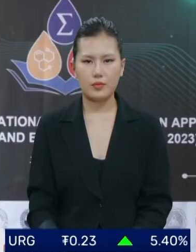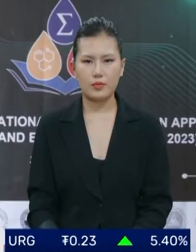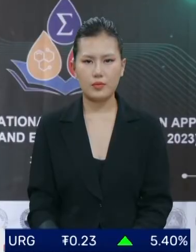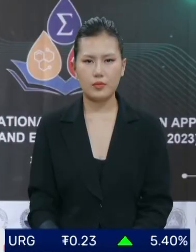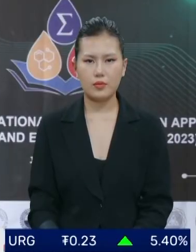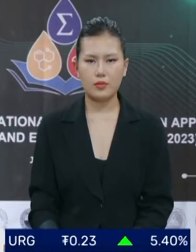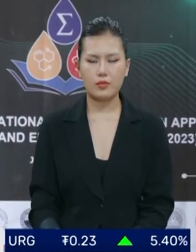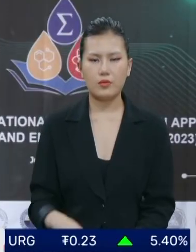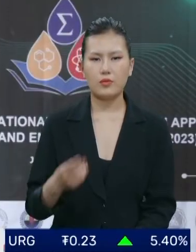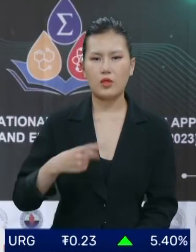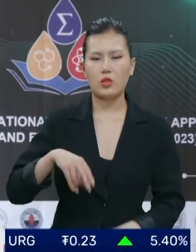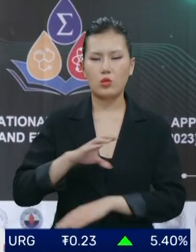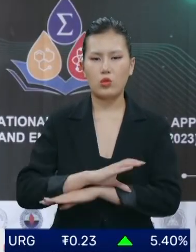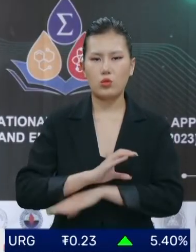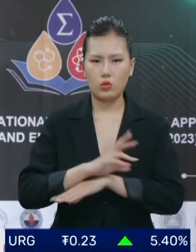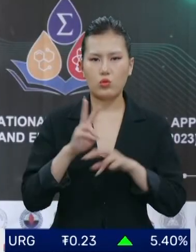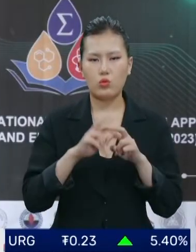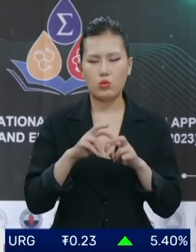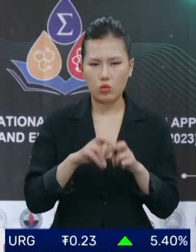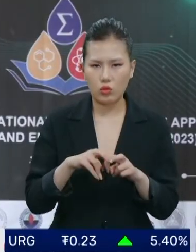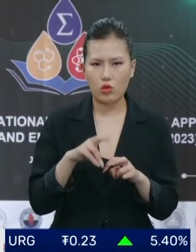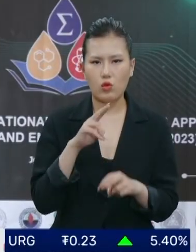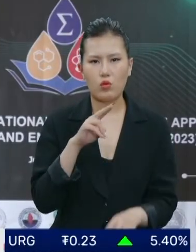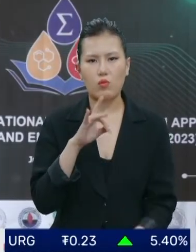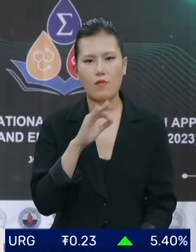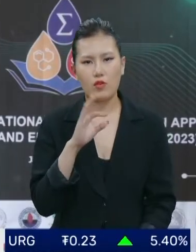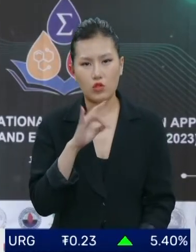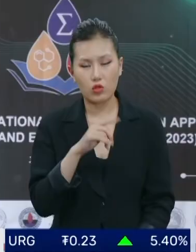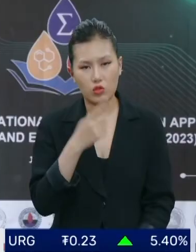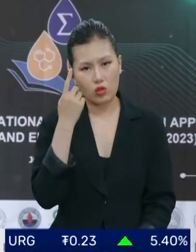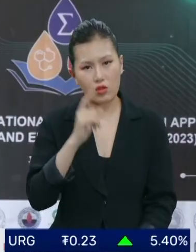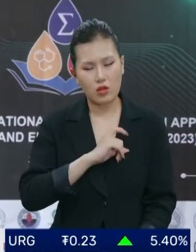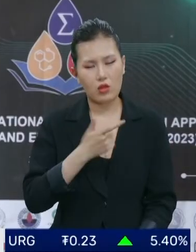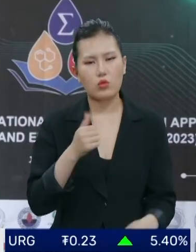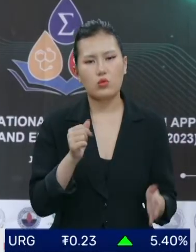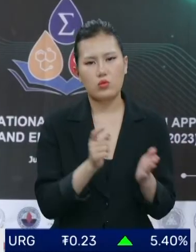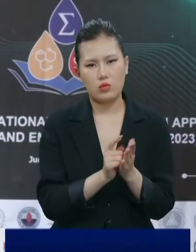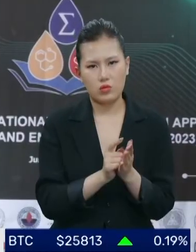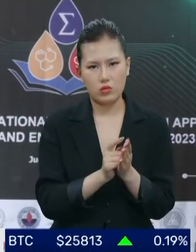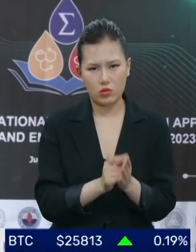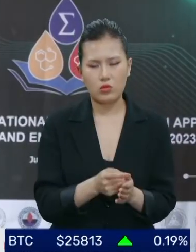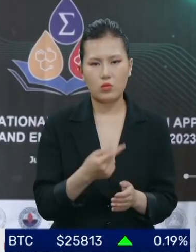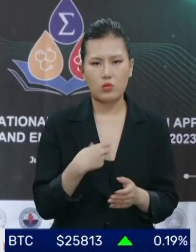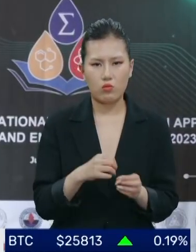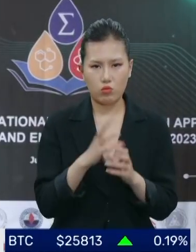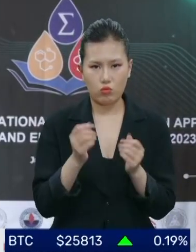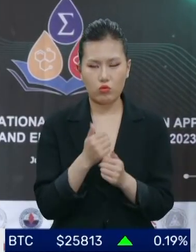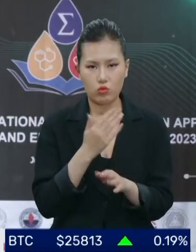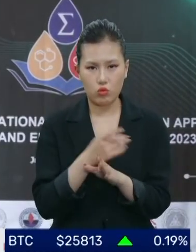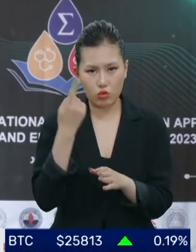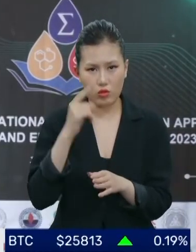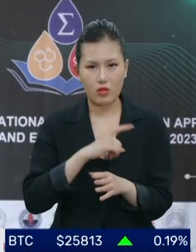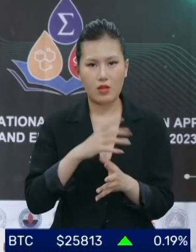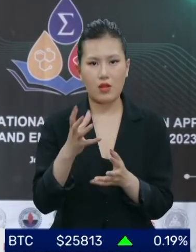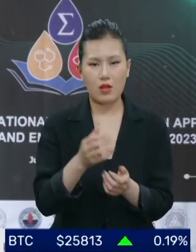Их сургуулийн судлаач профессоруудын хувьд патент маш их ач холбогдолтой зүйл байна. Эрдэмтэн судлаачдад патент эзэмших эдийн засгийн эргэлтэнд оруулахад их